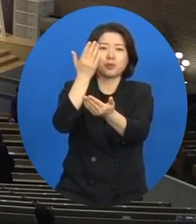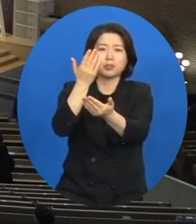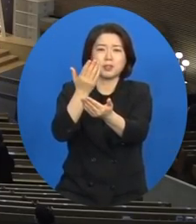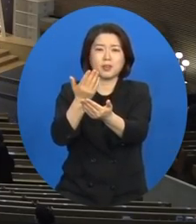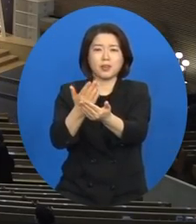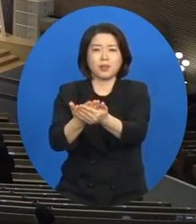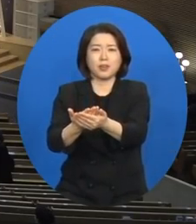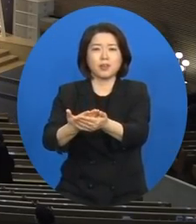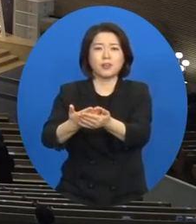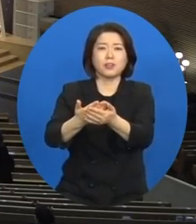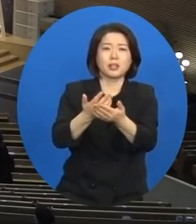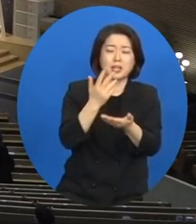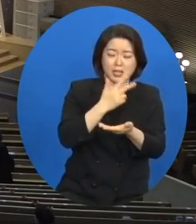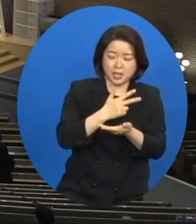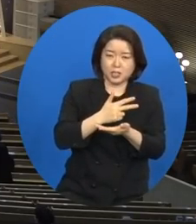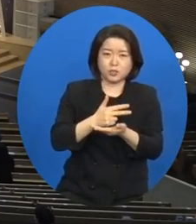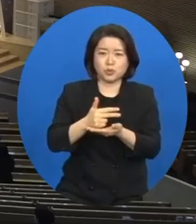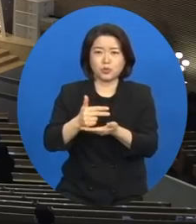임재하소서.